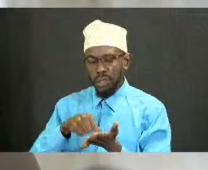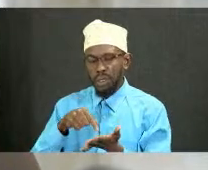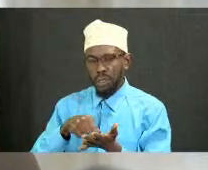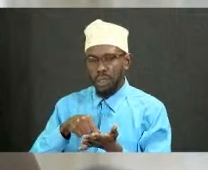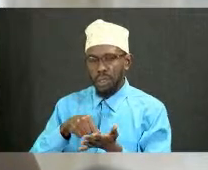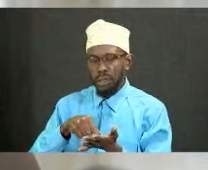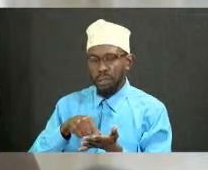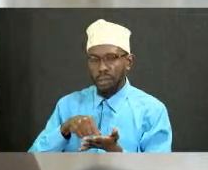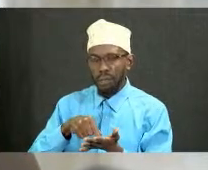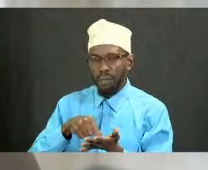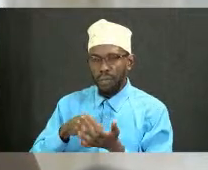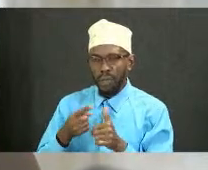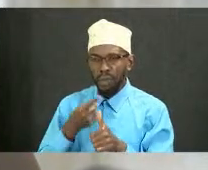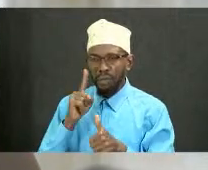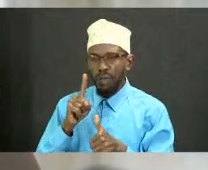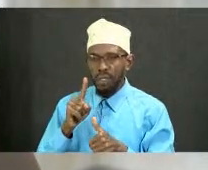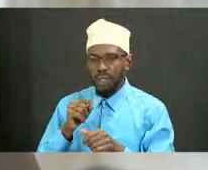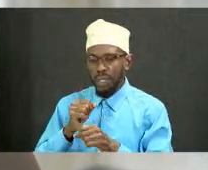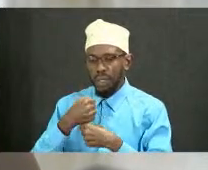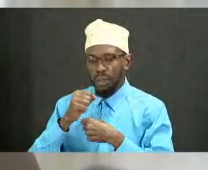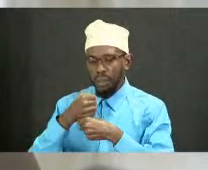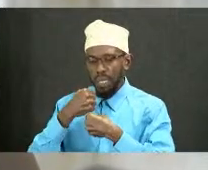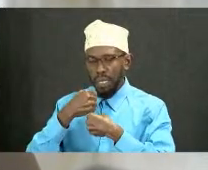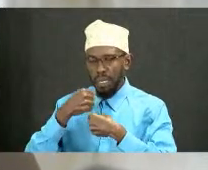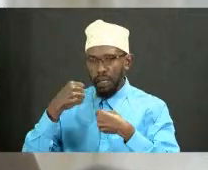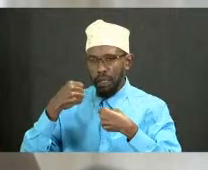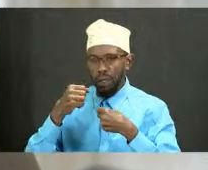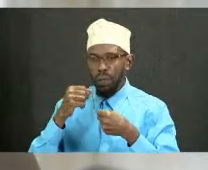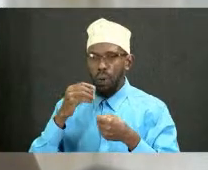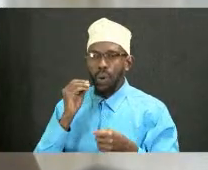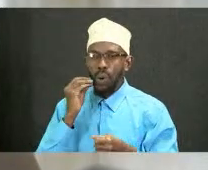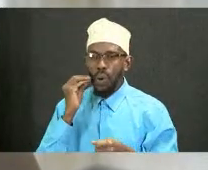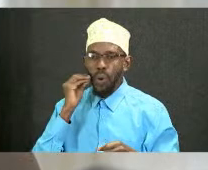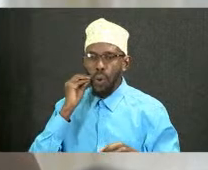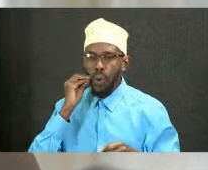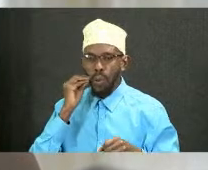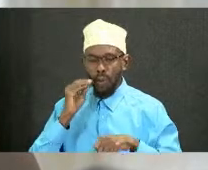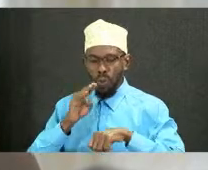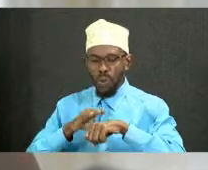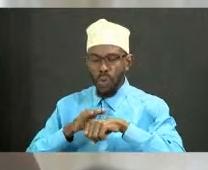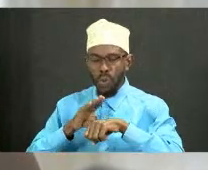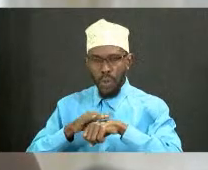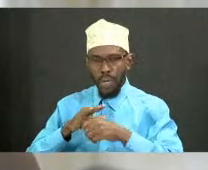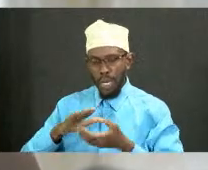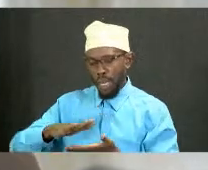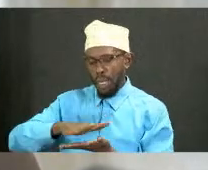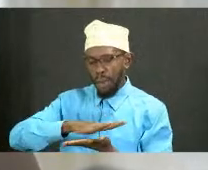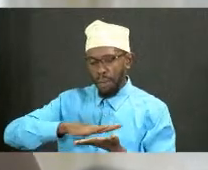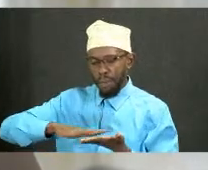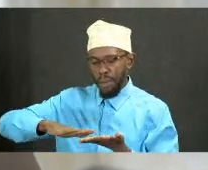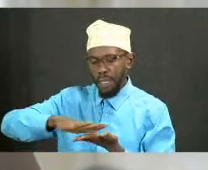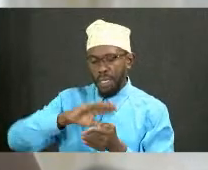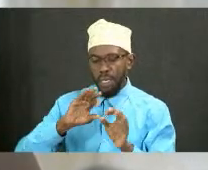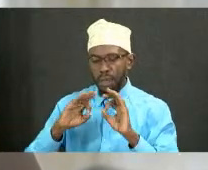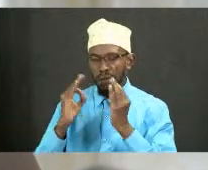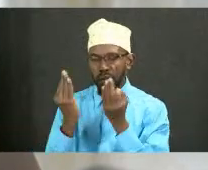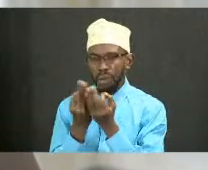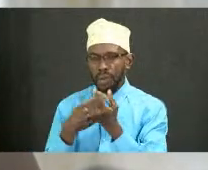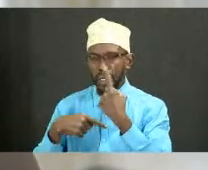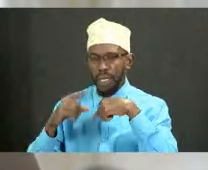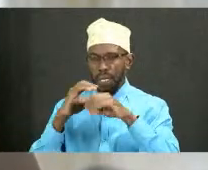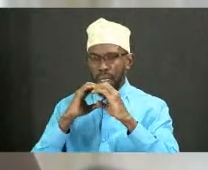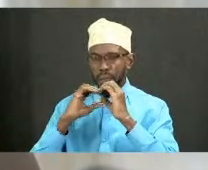hili janga ni kwanza ku create atmosphere nyumbani ambayo unaweza kuwa able kama familia